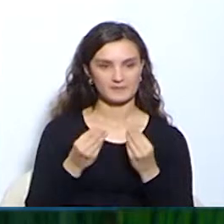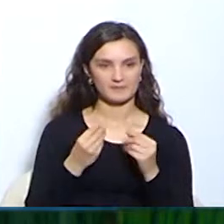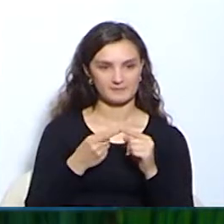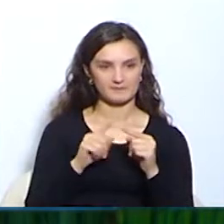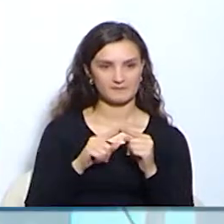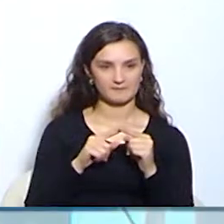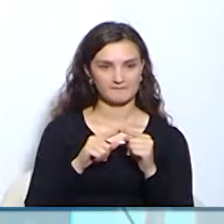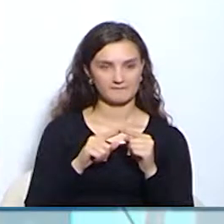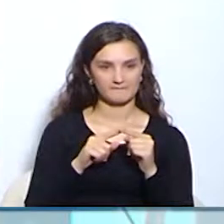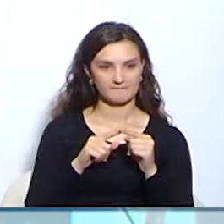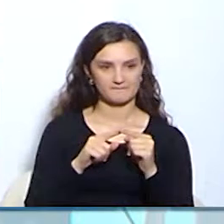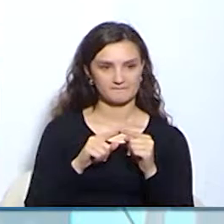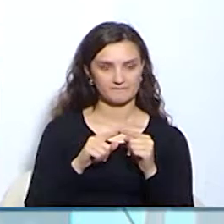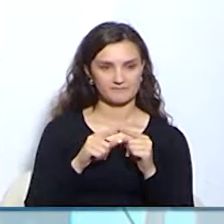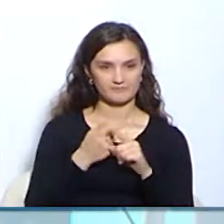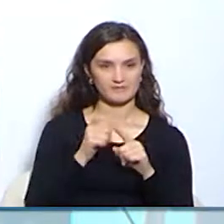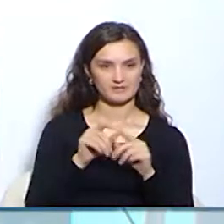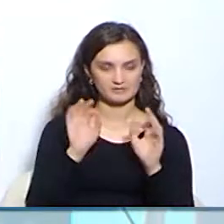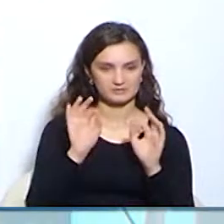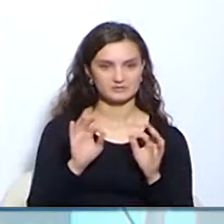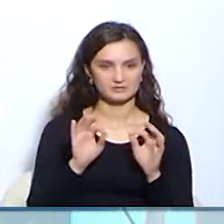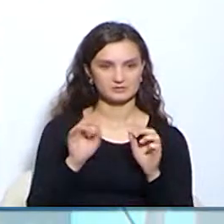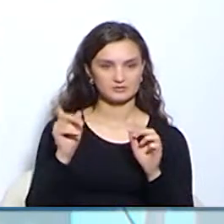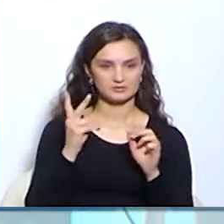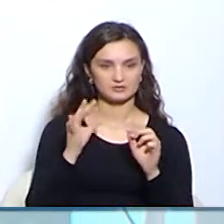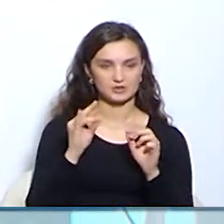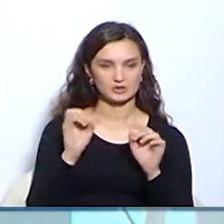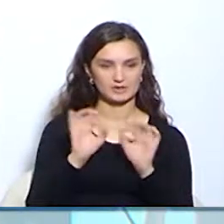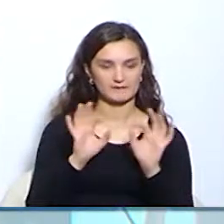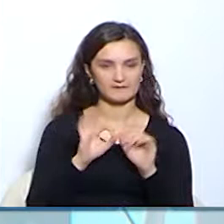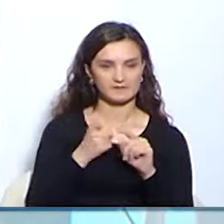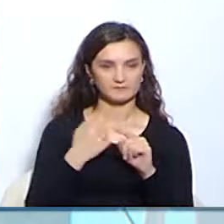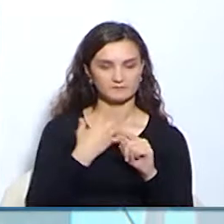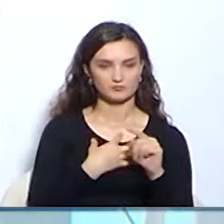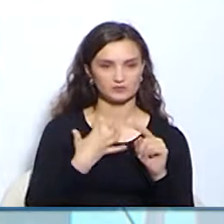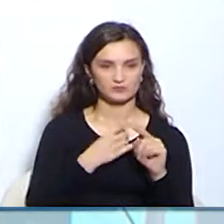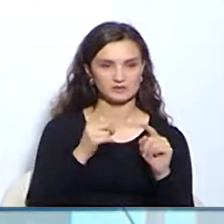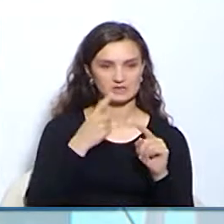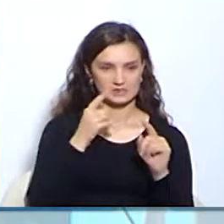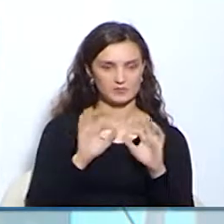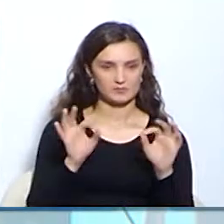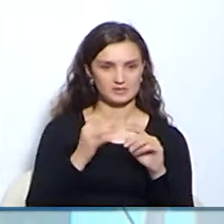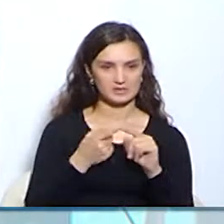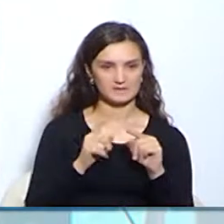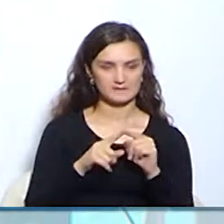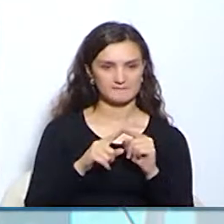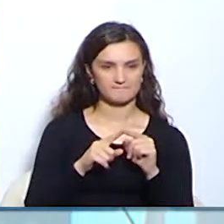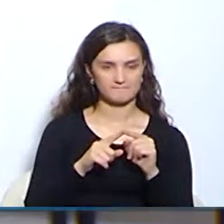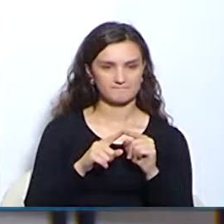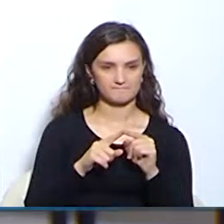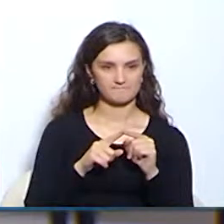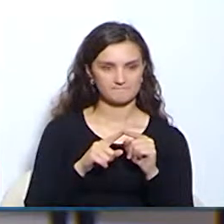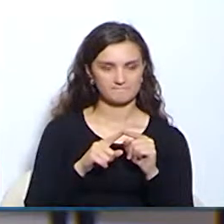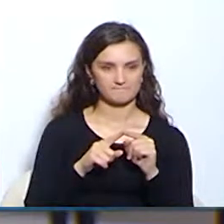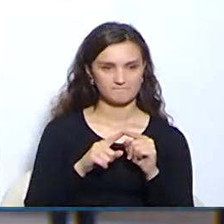ამ შემთხვევაში, ხო? ძალიან სწორად ჩამოაყალიბა ცოტნემ და ძალიან მნიშვნელოვნად გამოყო ესეთი key